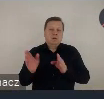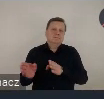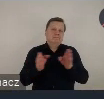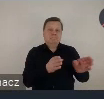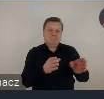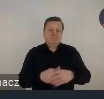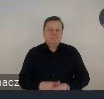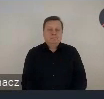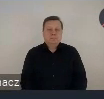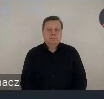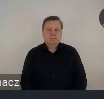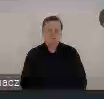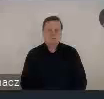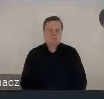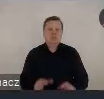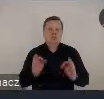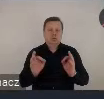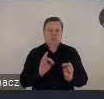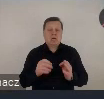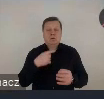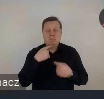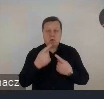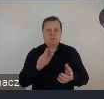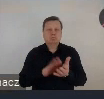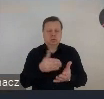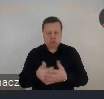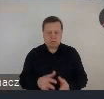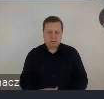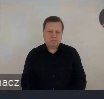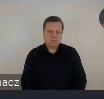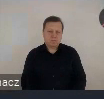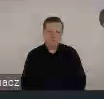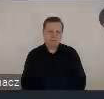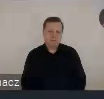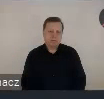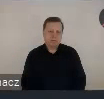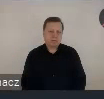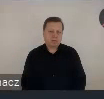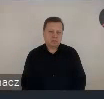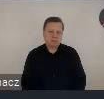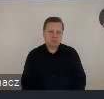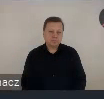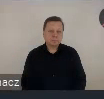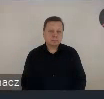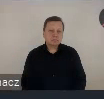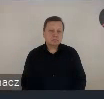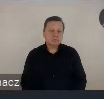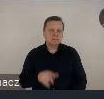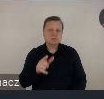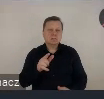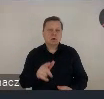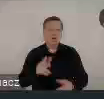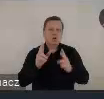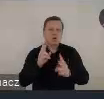teraz jako podam przykład, jak może być sformułowany ten zapis, kto